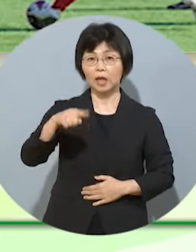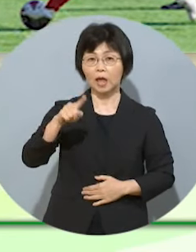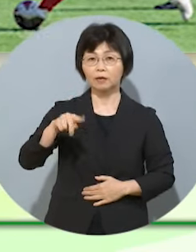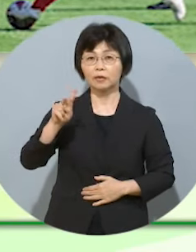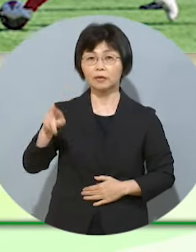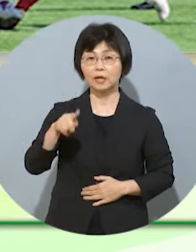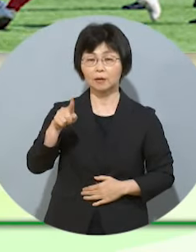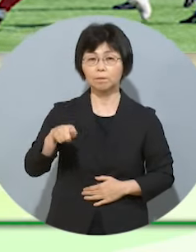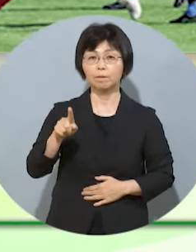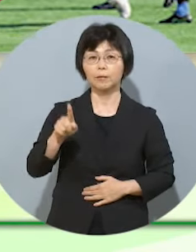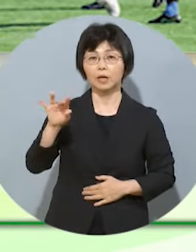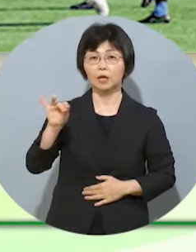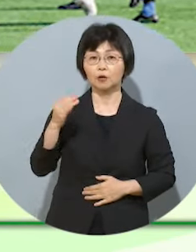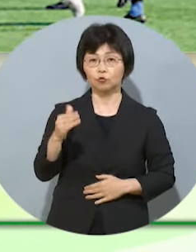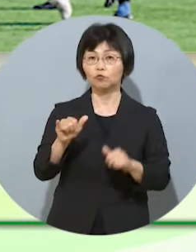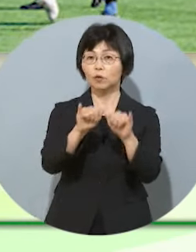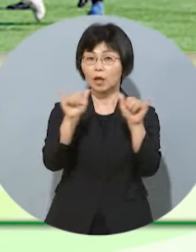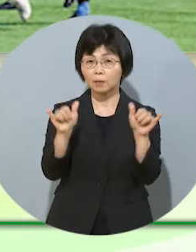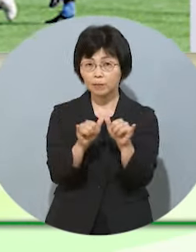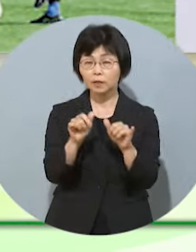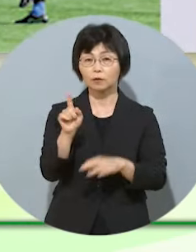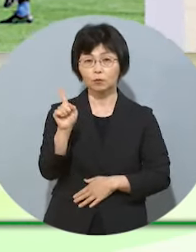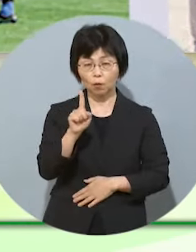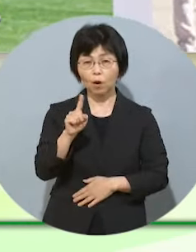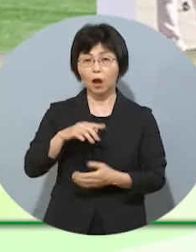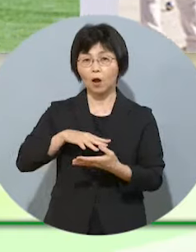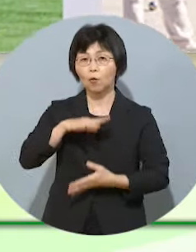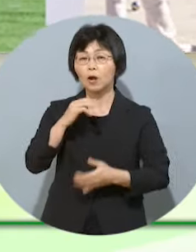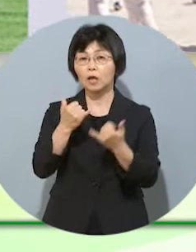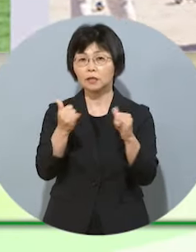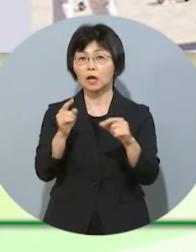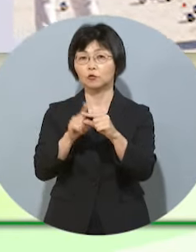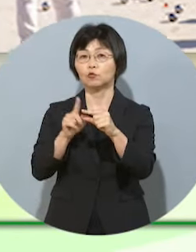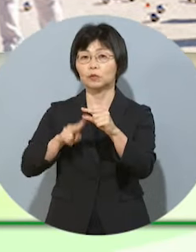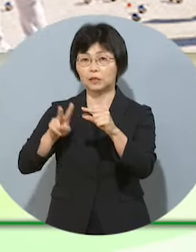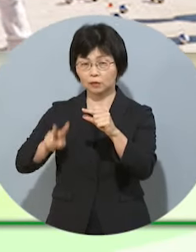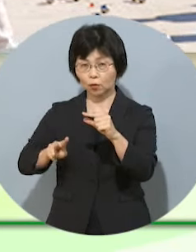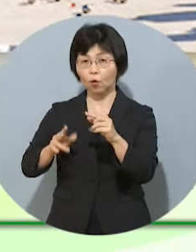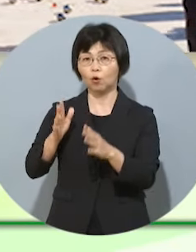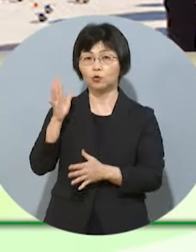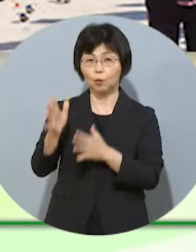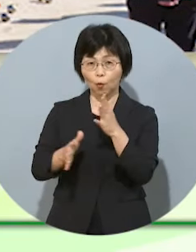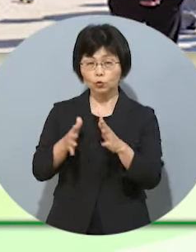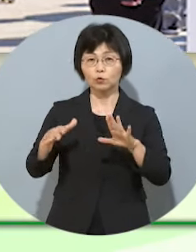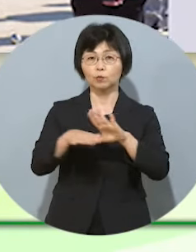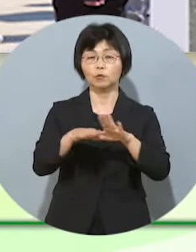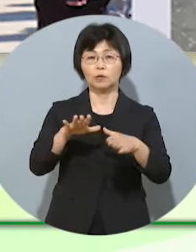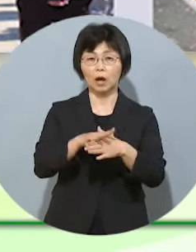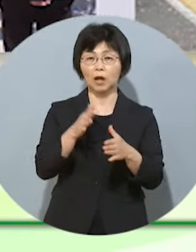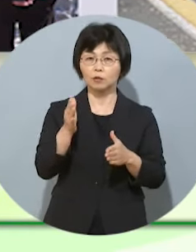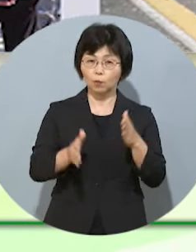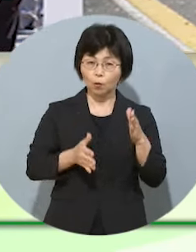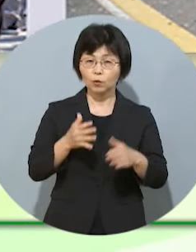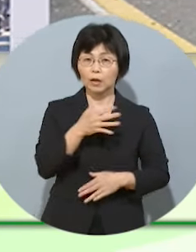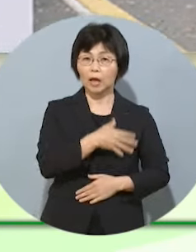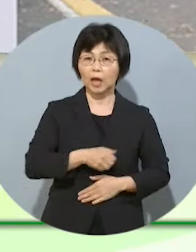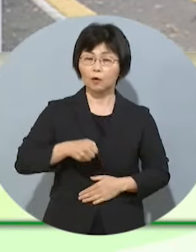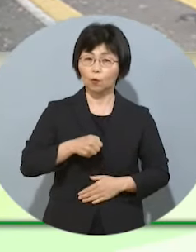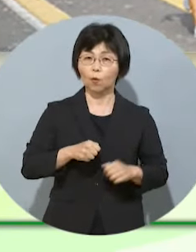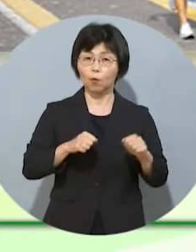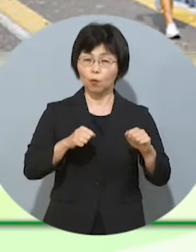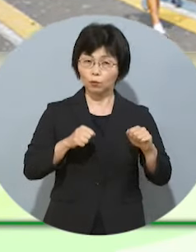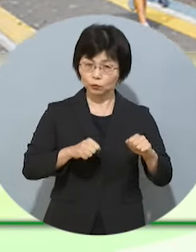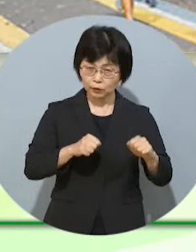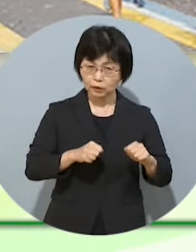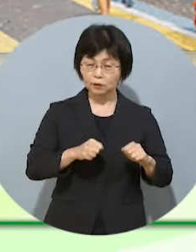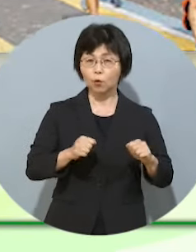年輪ピックは高齢者を中心とするスポーツ、文化、健康と福祉の総合的